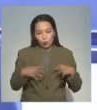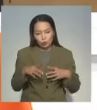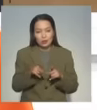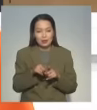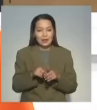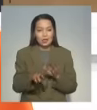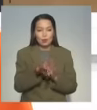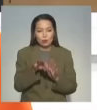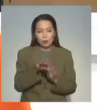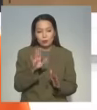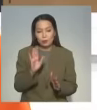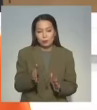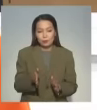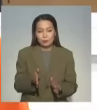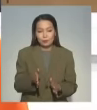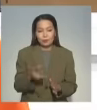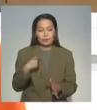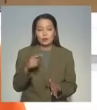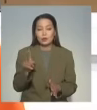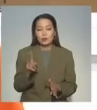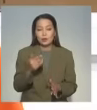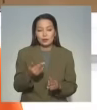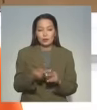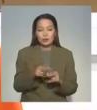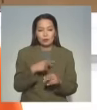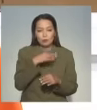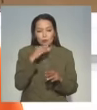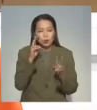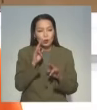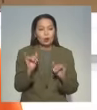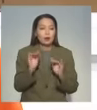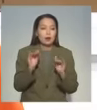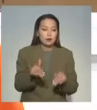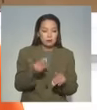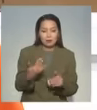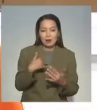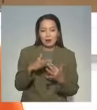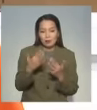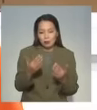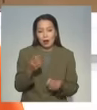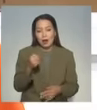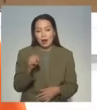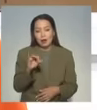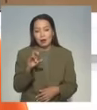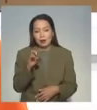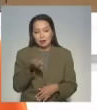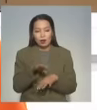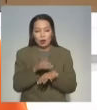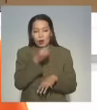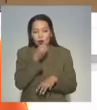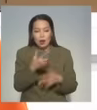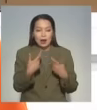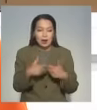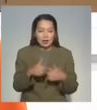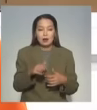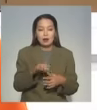сборы. Из-за того, что я с аула, я многое не знал, куда поступать, как поступать. А в школе «Айканат» проводилась хорошая